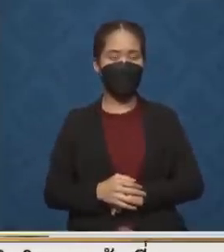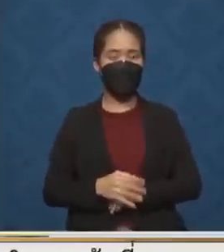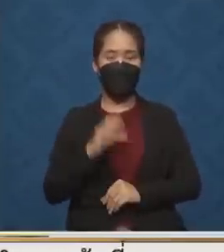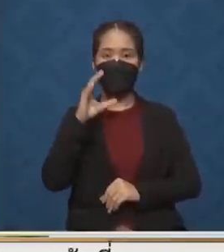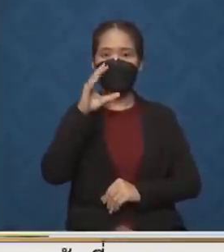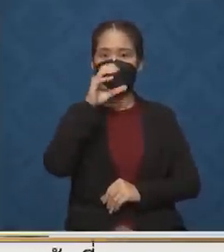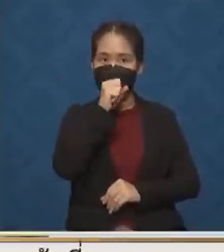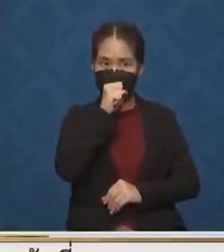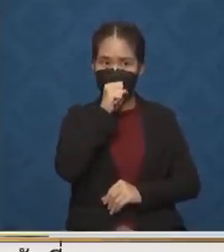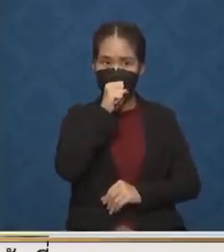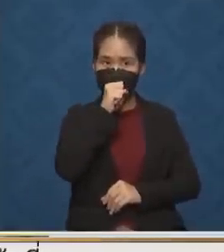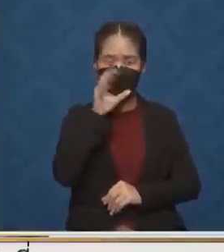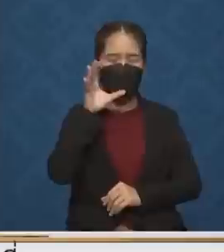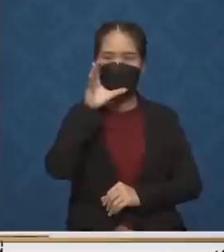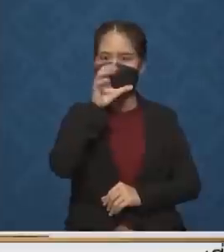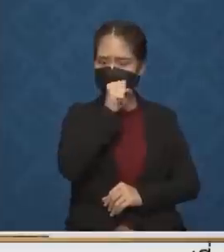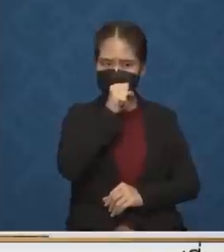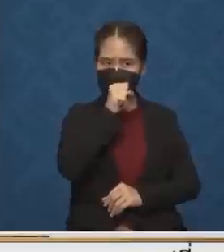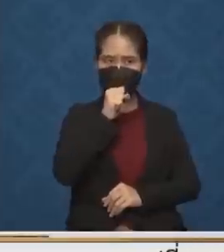ที่สุด